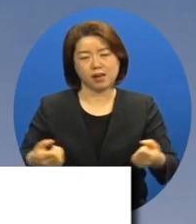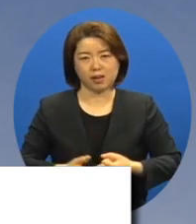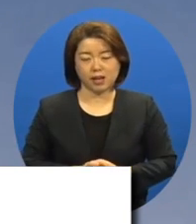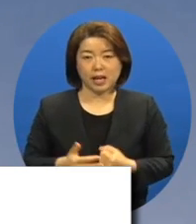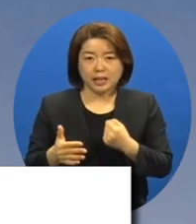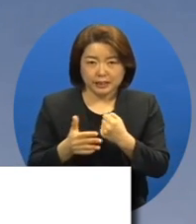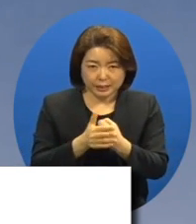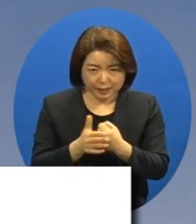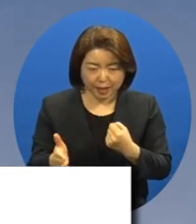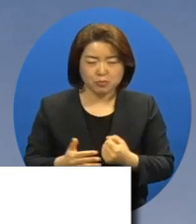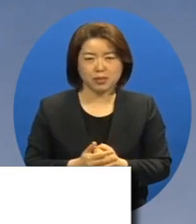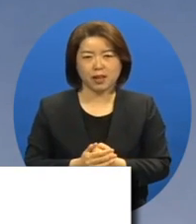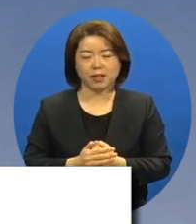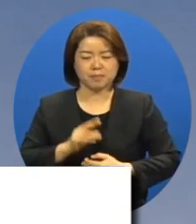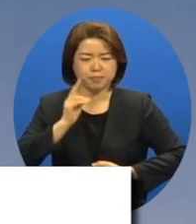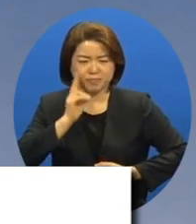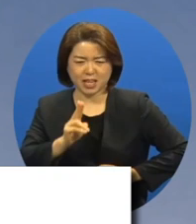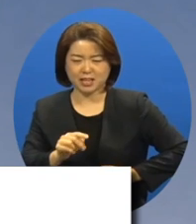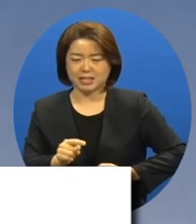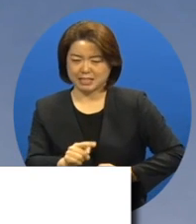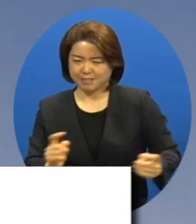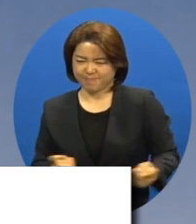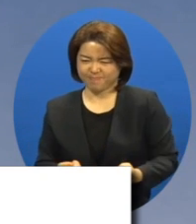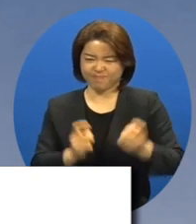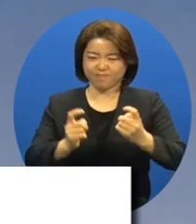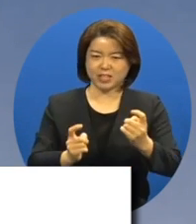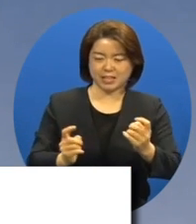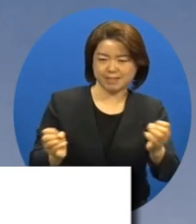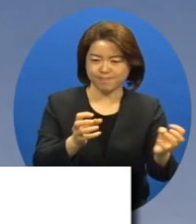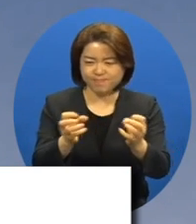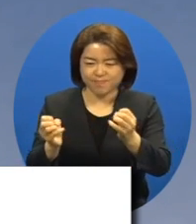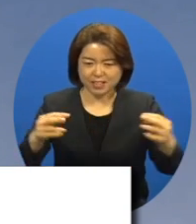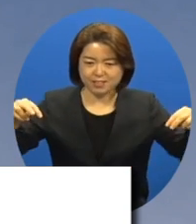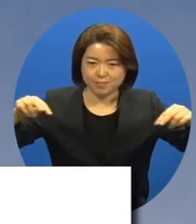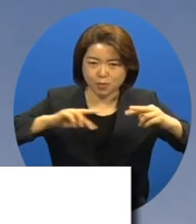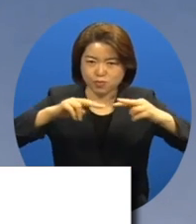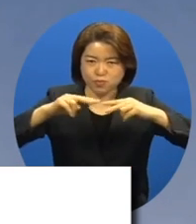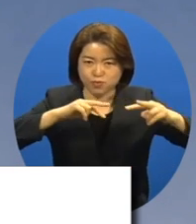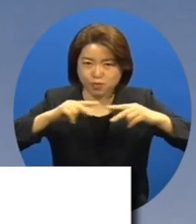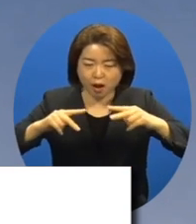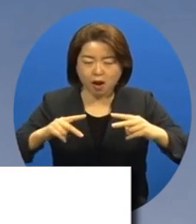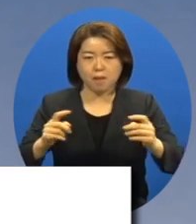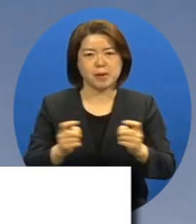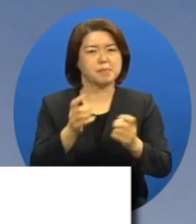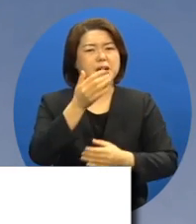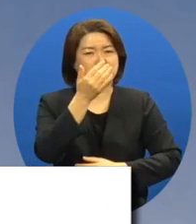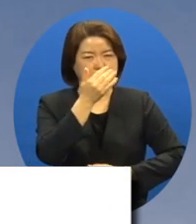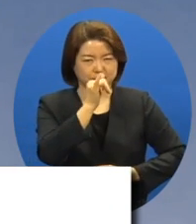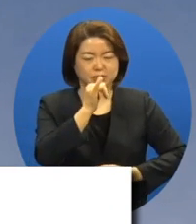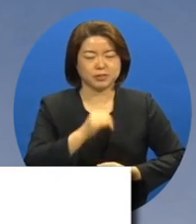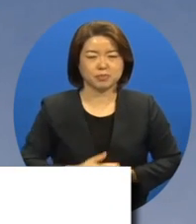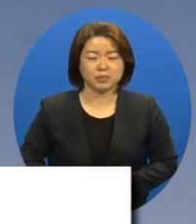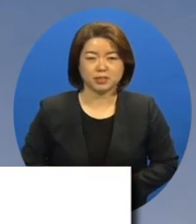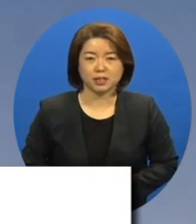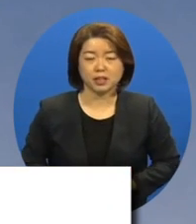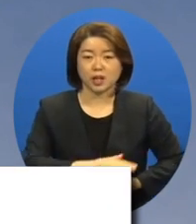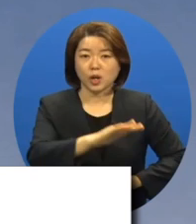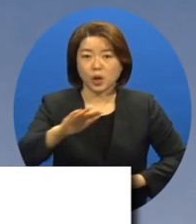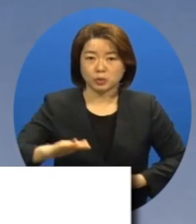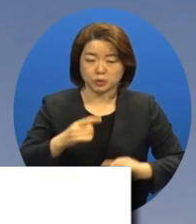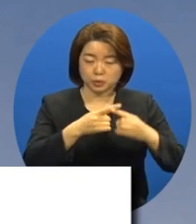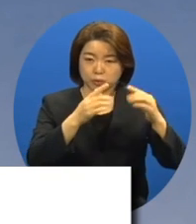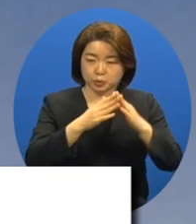아주 격렬하게 이 문제로 논쟁을 하고 다툼이 생겼습니다 우리에게도 교회 생활 하다보면